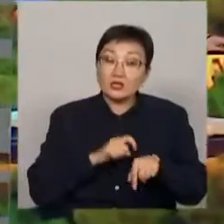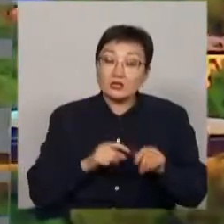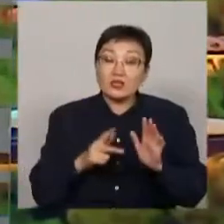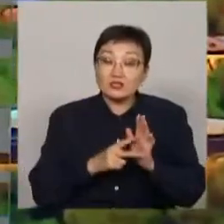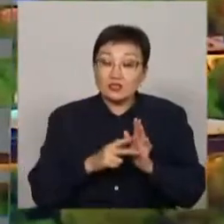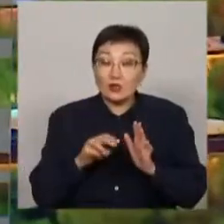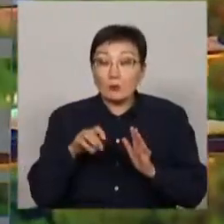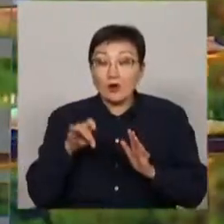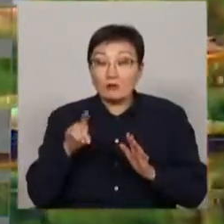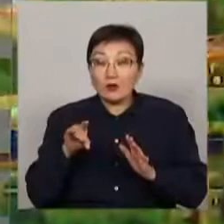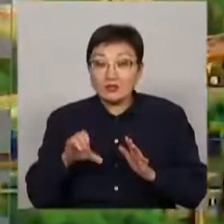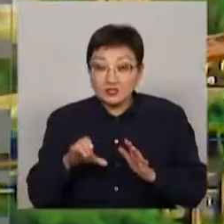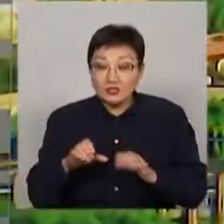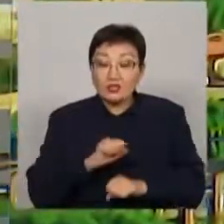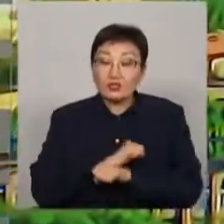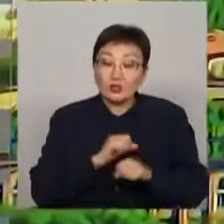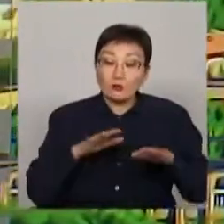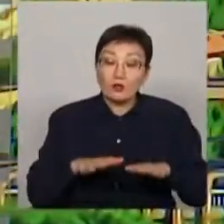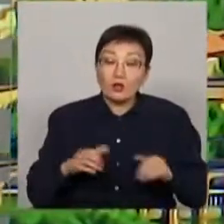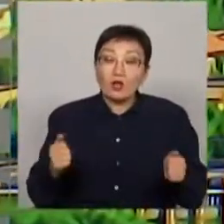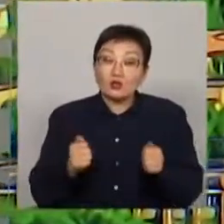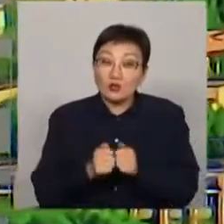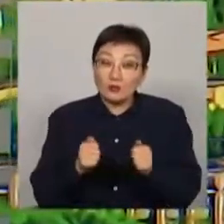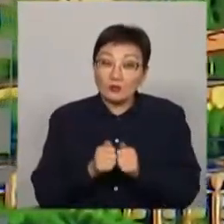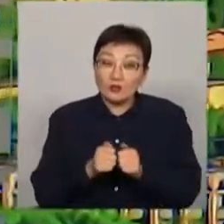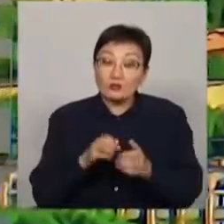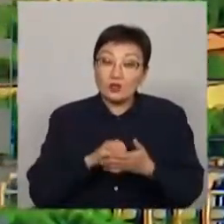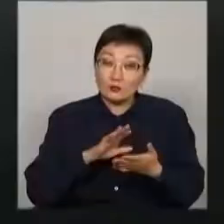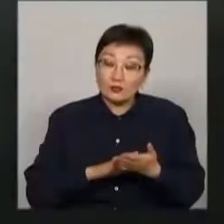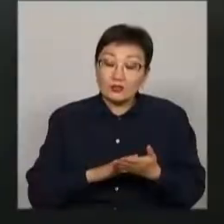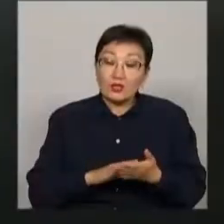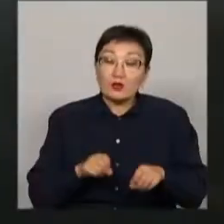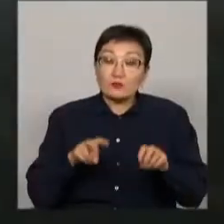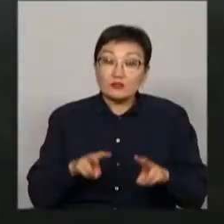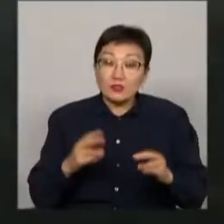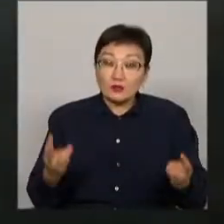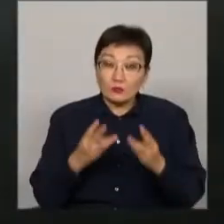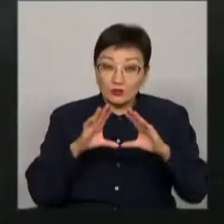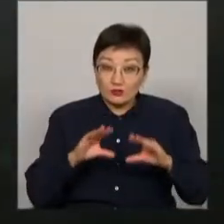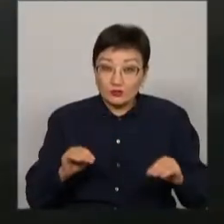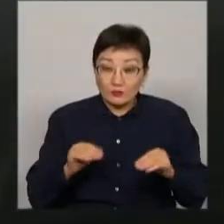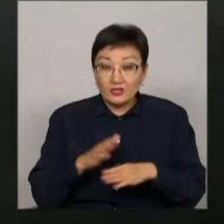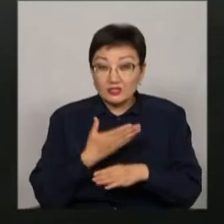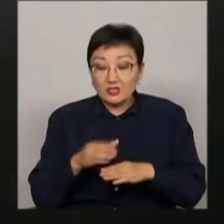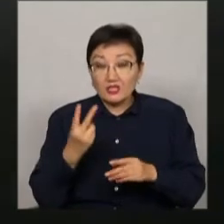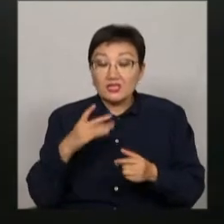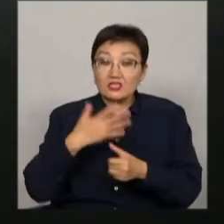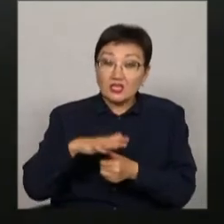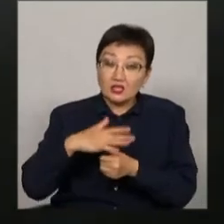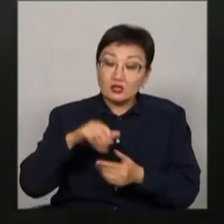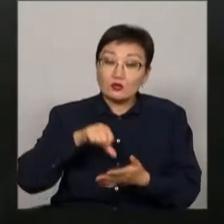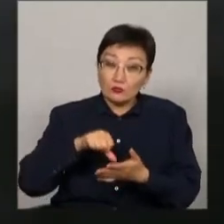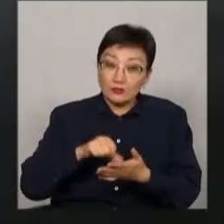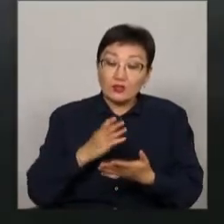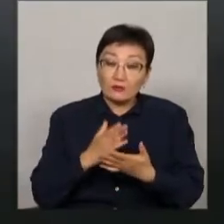Марбарис демалыс орнына жақын Бордубет ауданы маңында тіркелген. Сала мамандары қазір өрт сөндірушілерден бөлек 2 тікұшақ жұмылдырылғанын